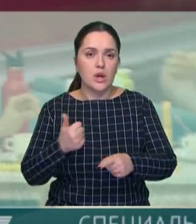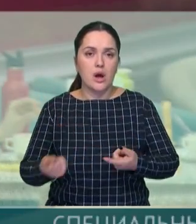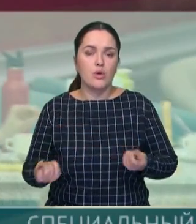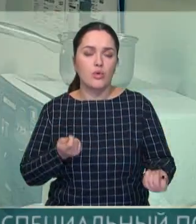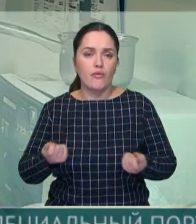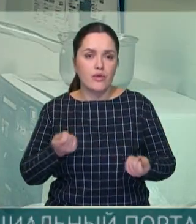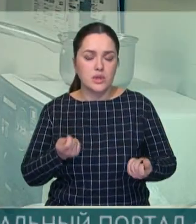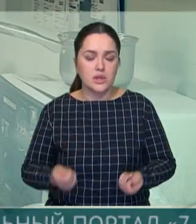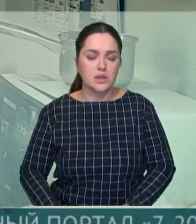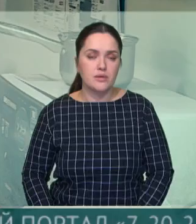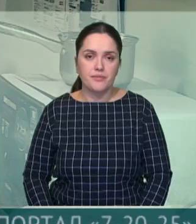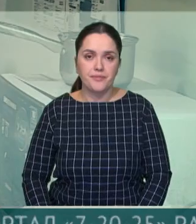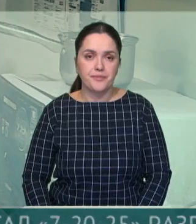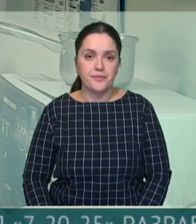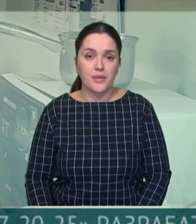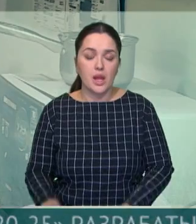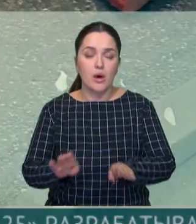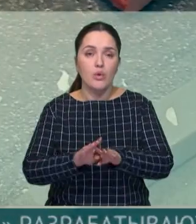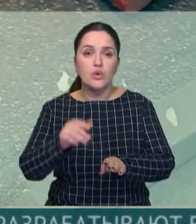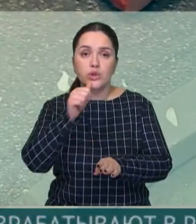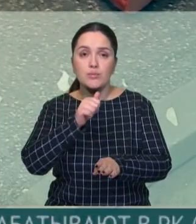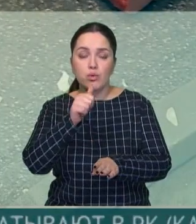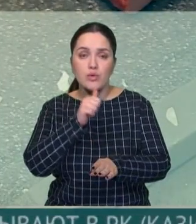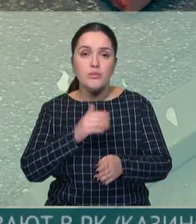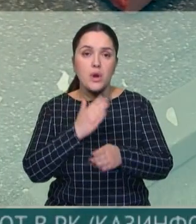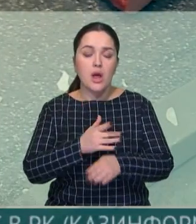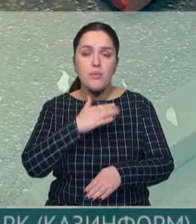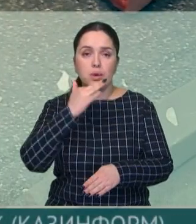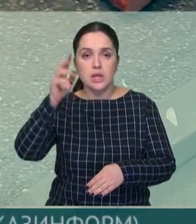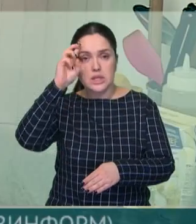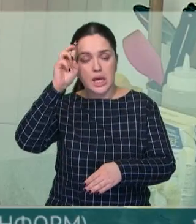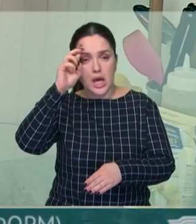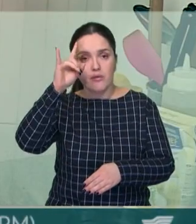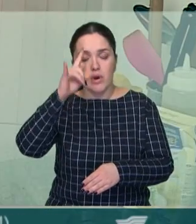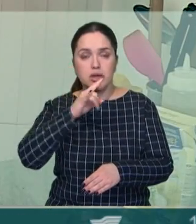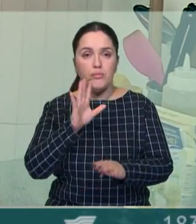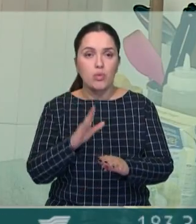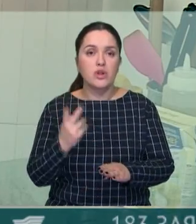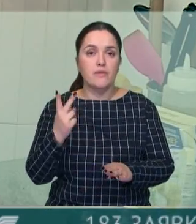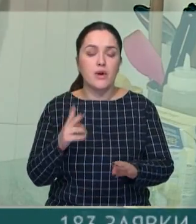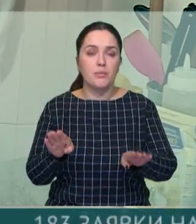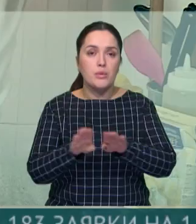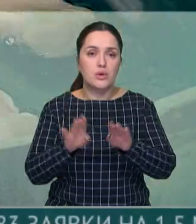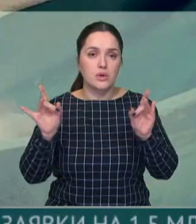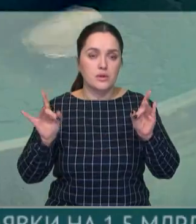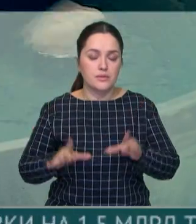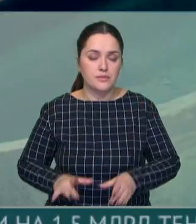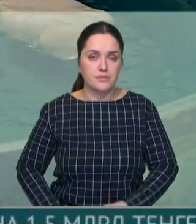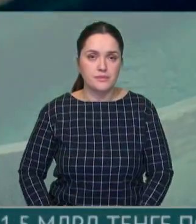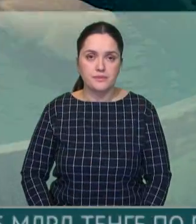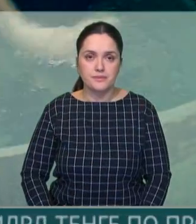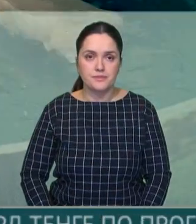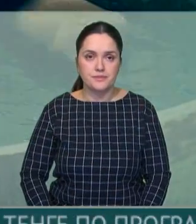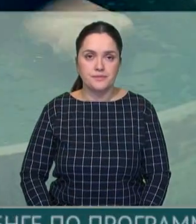нас понимают. Такой способ социализации практикуется во многих странах. В Казахстане пока только 2 подобных заведения. Амина Манаева, Султан